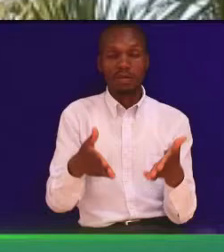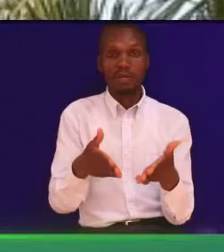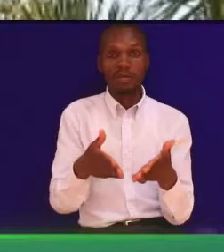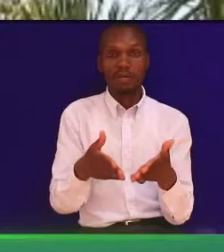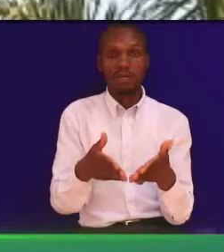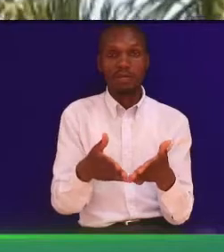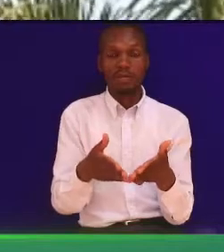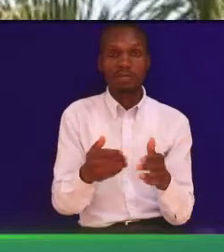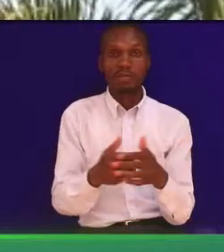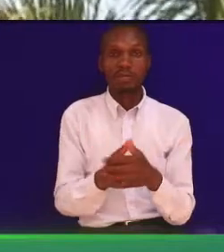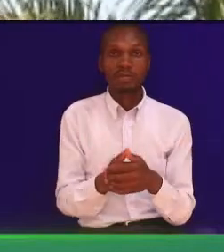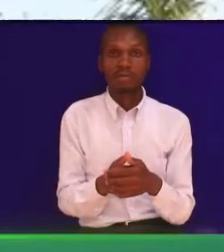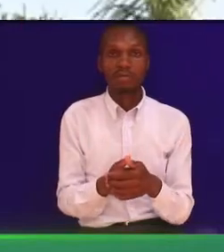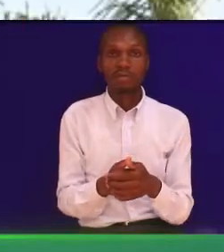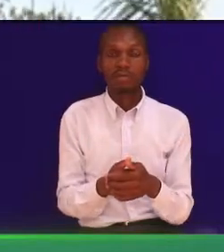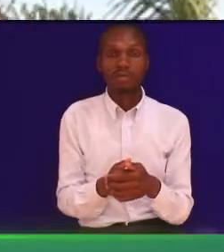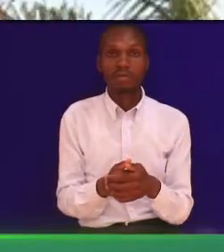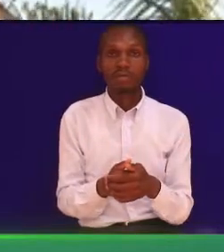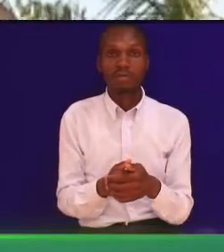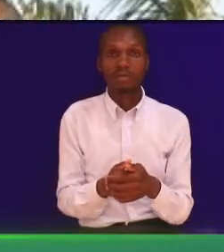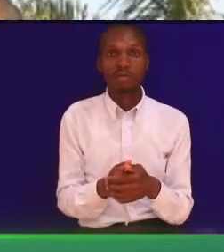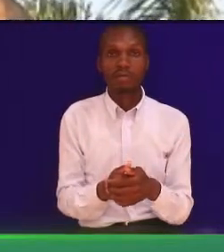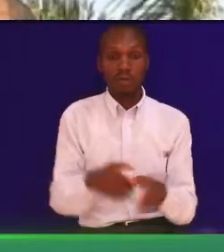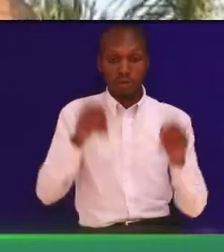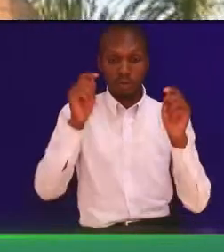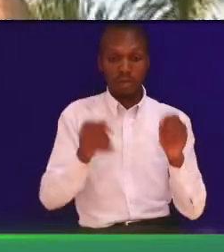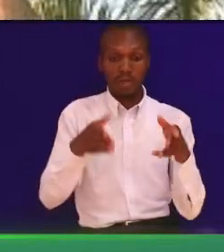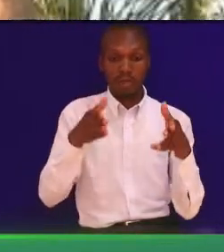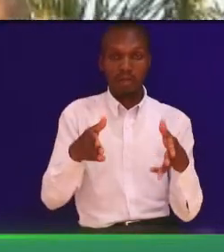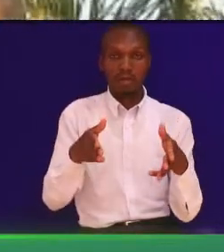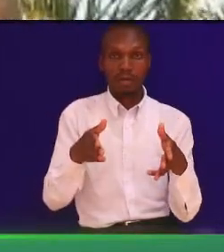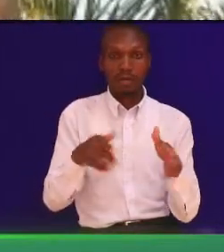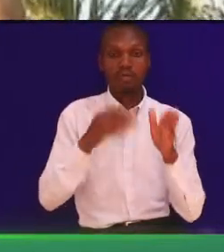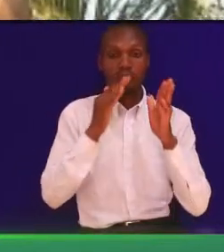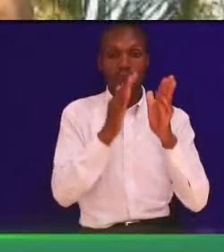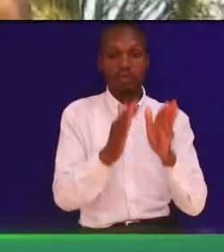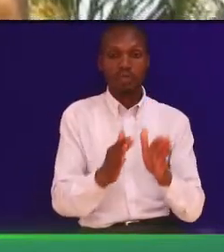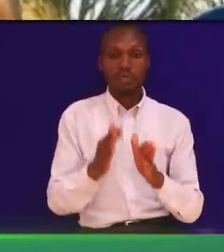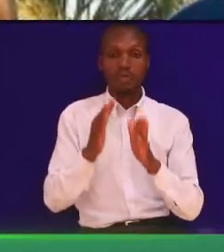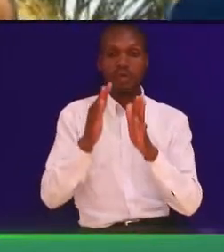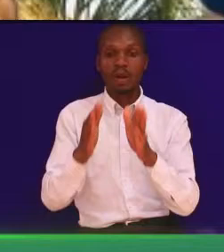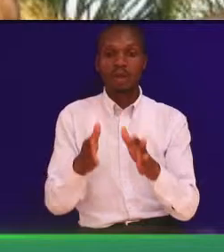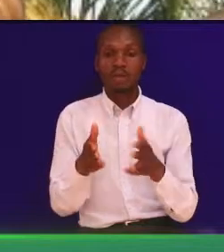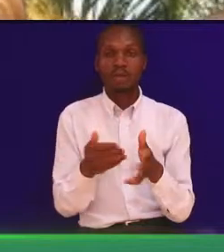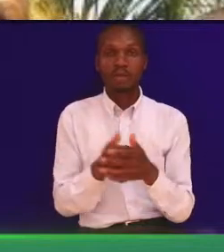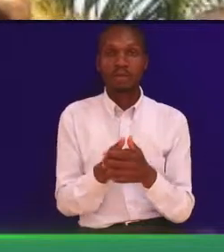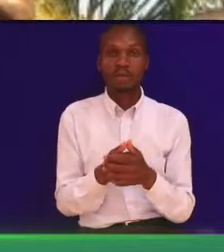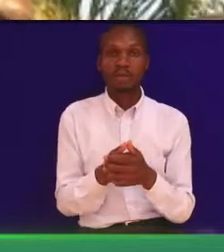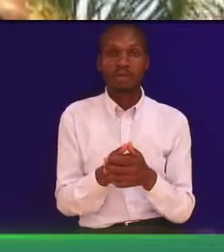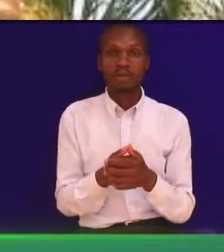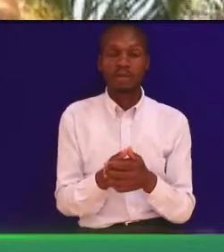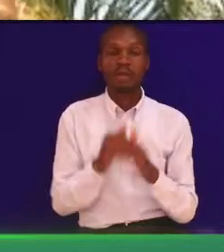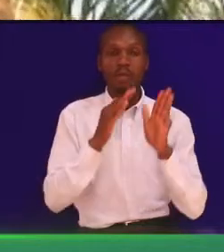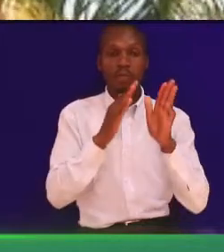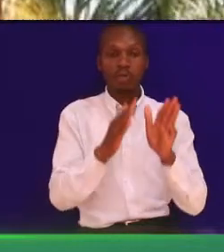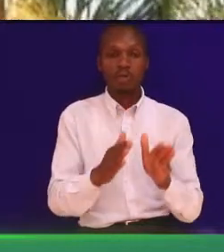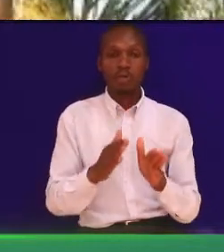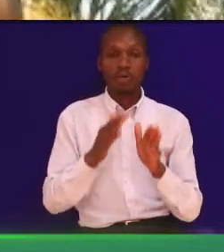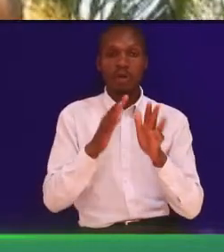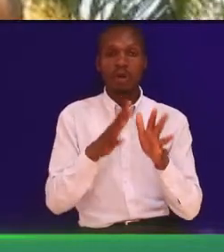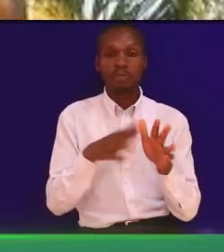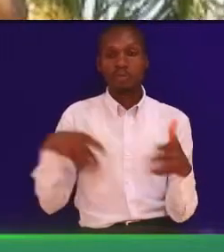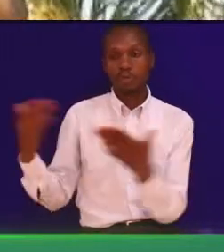Azimio ere twacha gaiga kubanga imikakati semepango